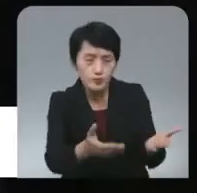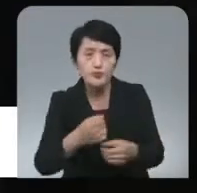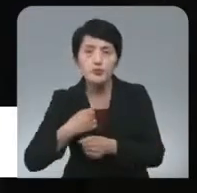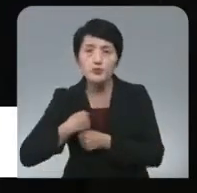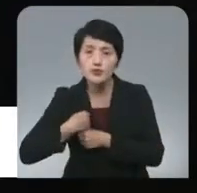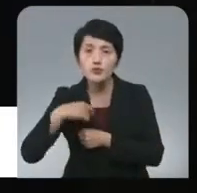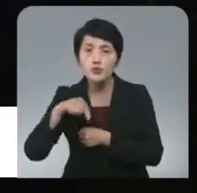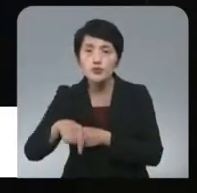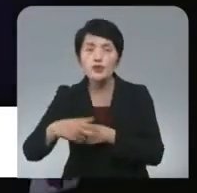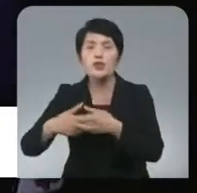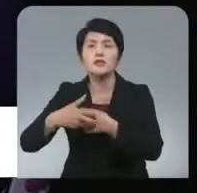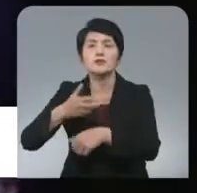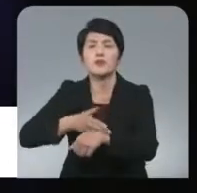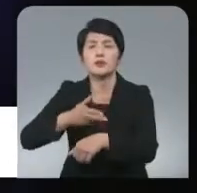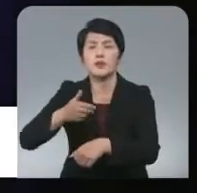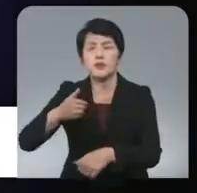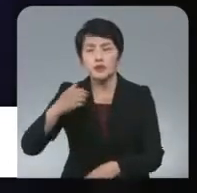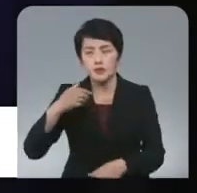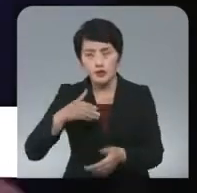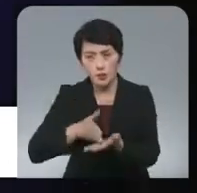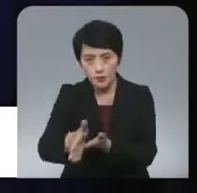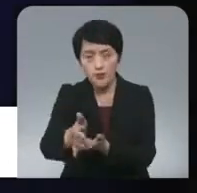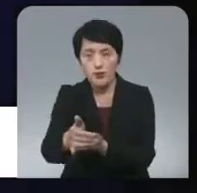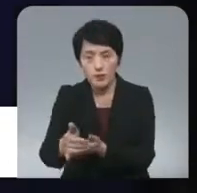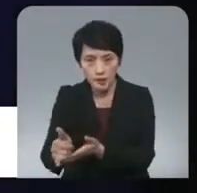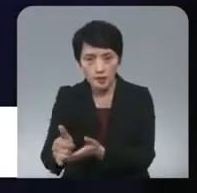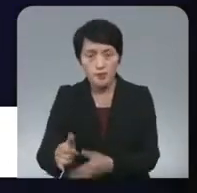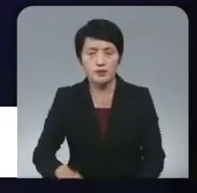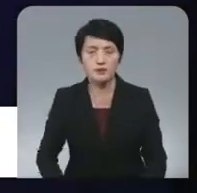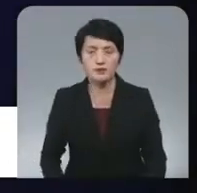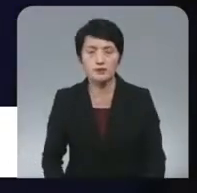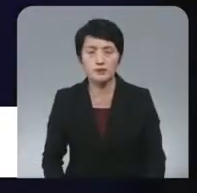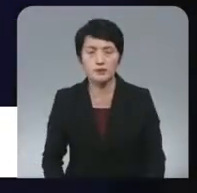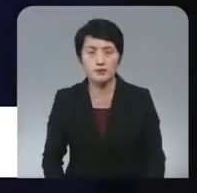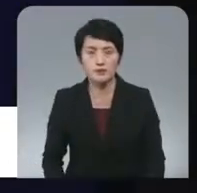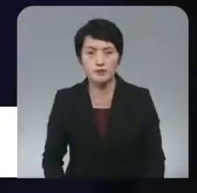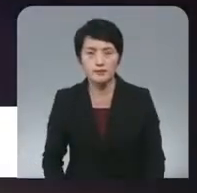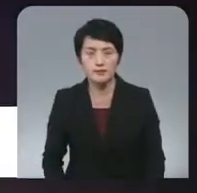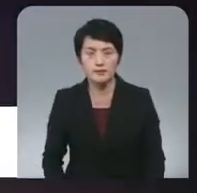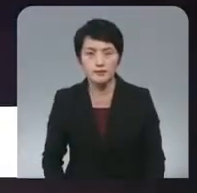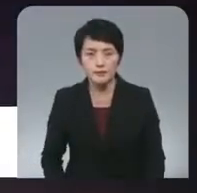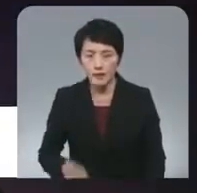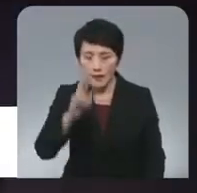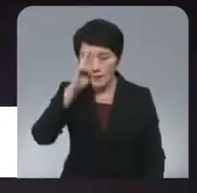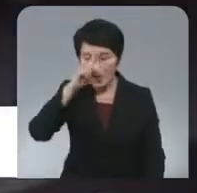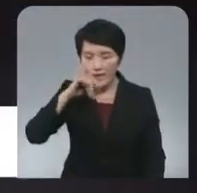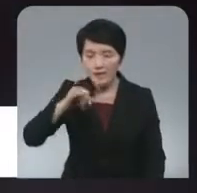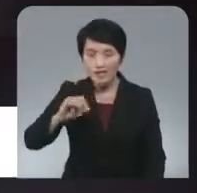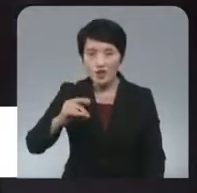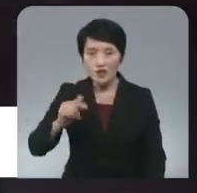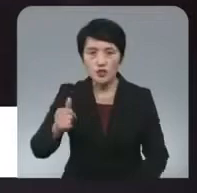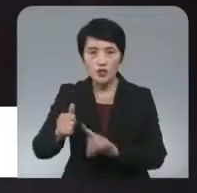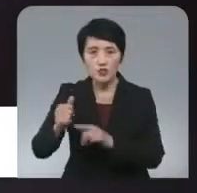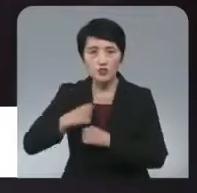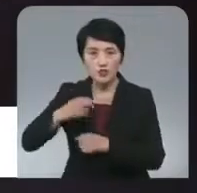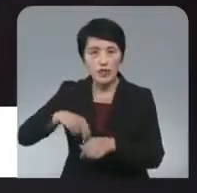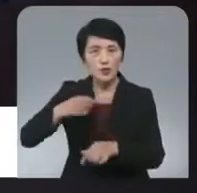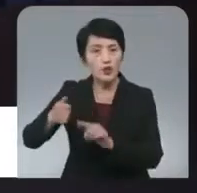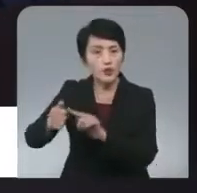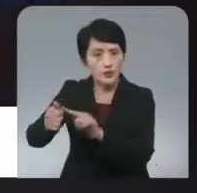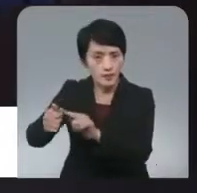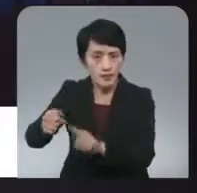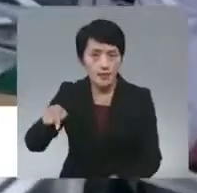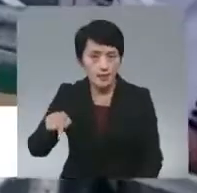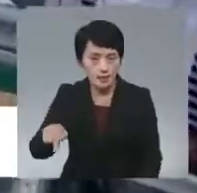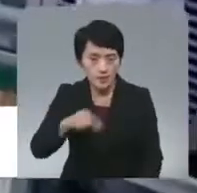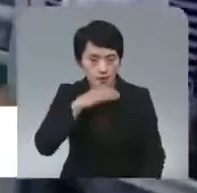所有药房紧急派遣了人民军，24小时进行医药品供应。金正恩15日主持召开劳动党中央委